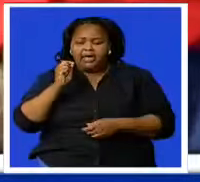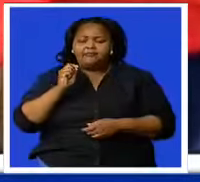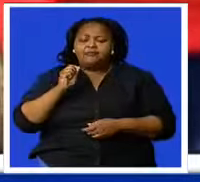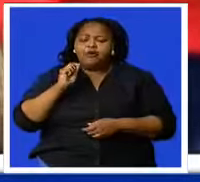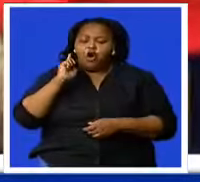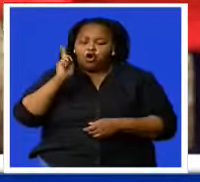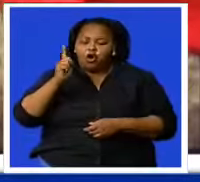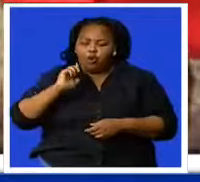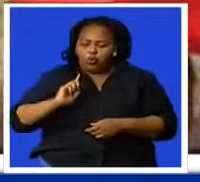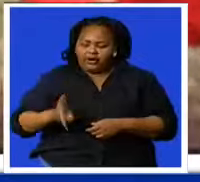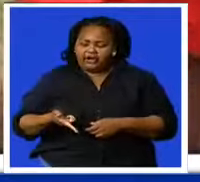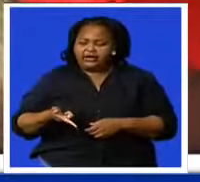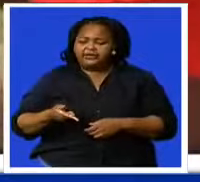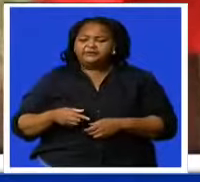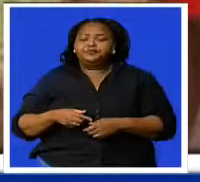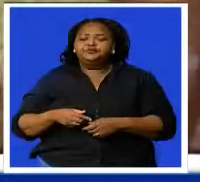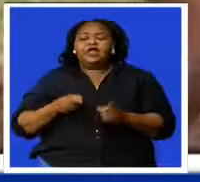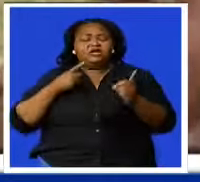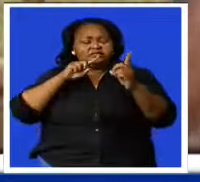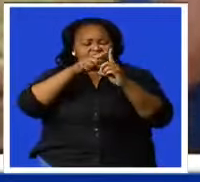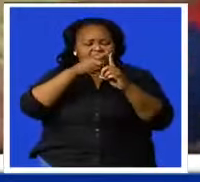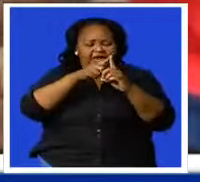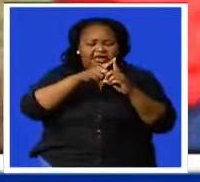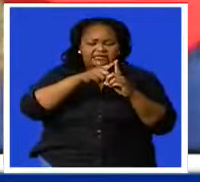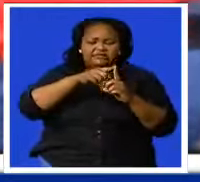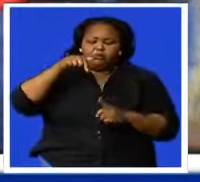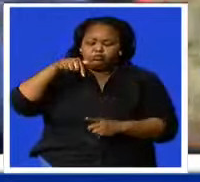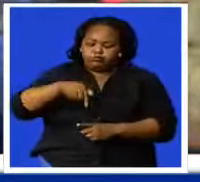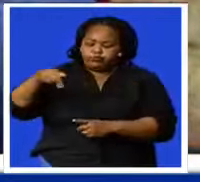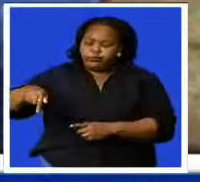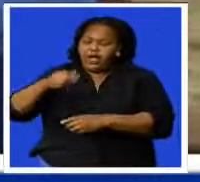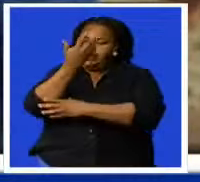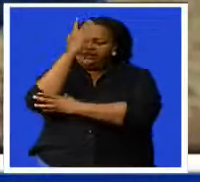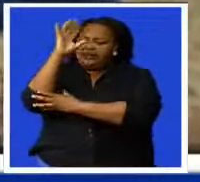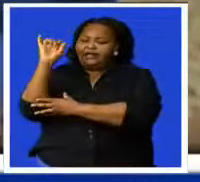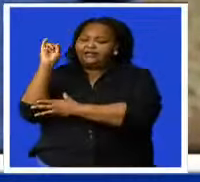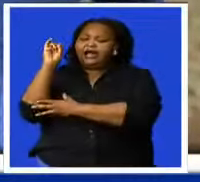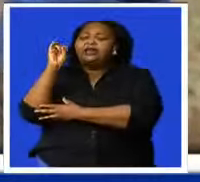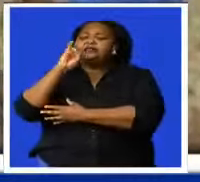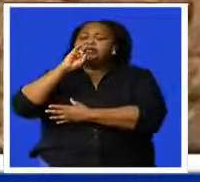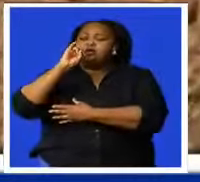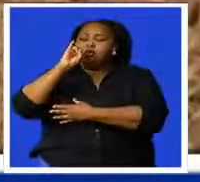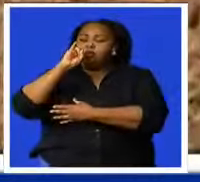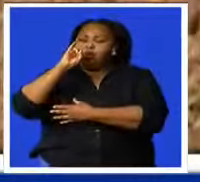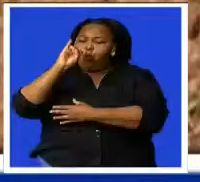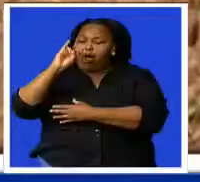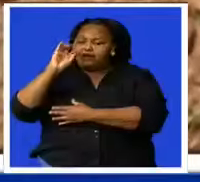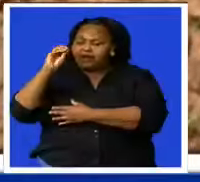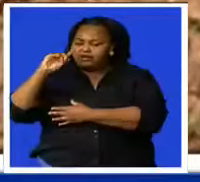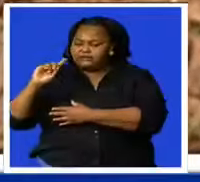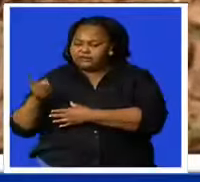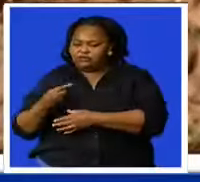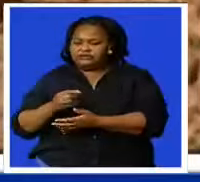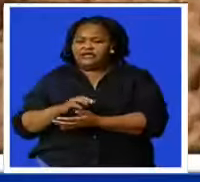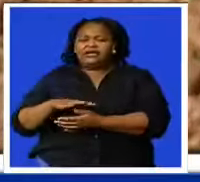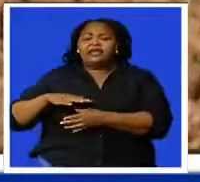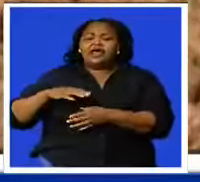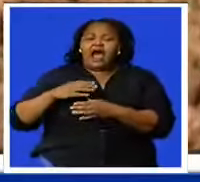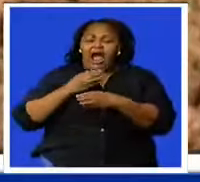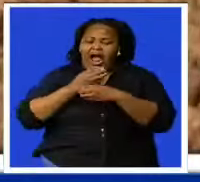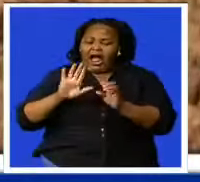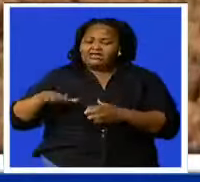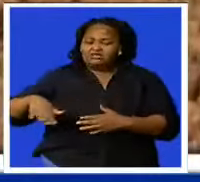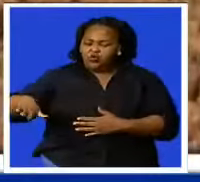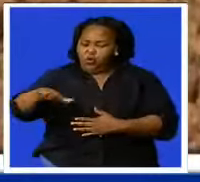kuhlanyela tihlahla leting 10,000 etindzaweni letehlukene lapha eVeni. Bamhlabasha balenhlangano bavakashele